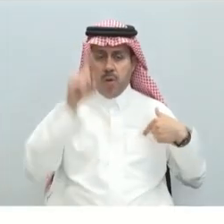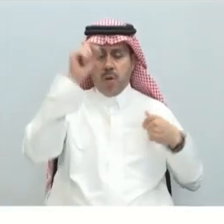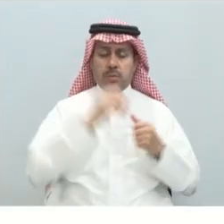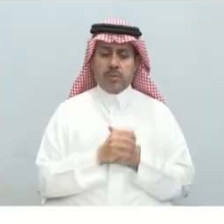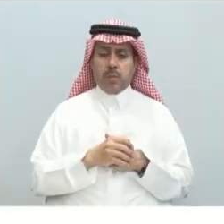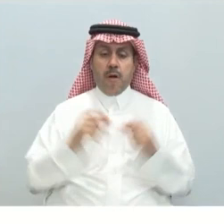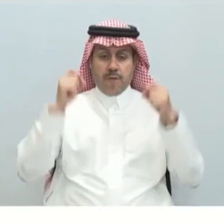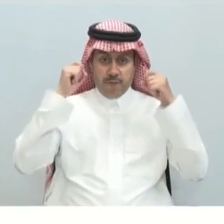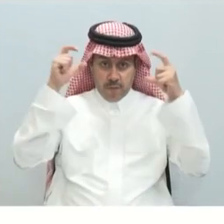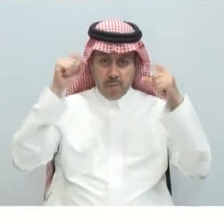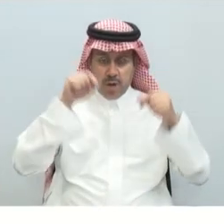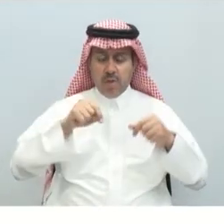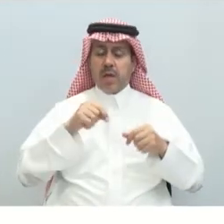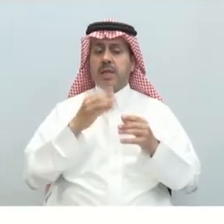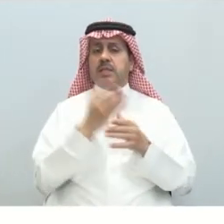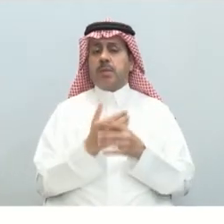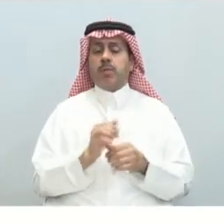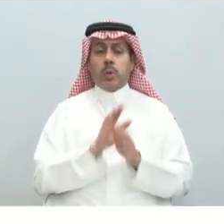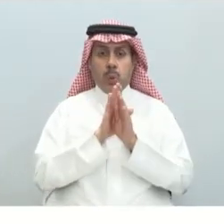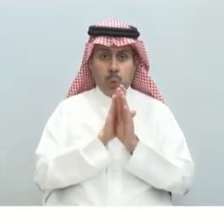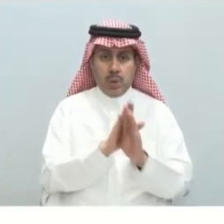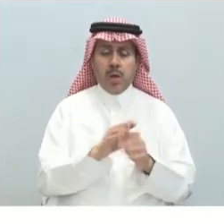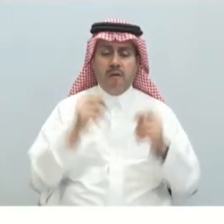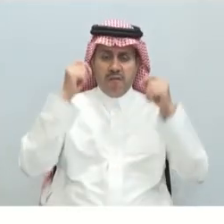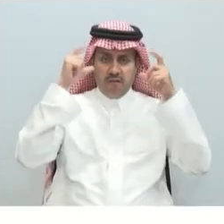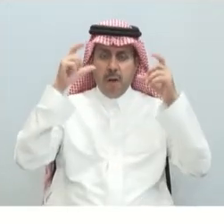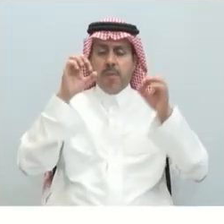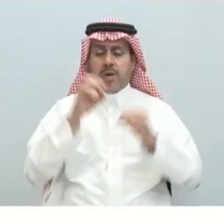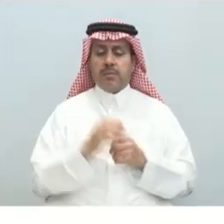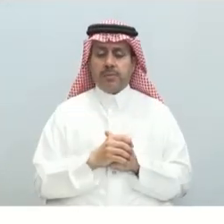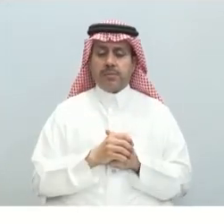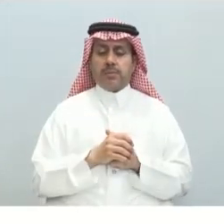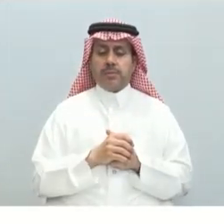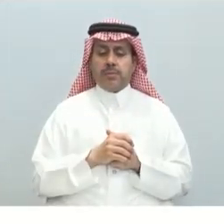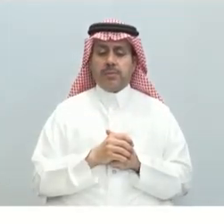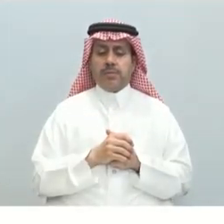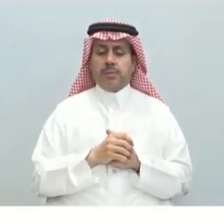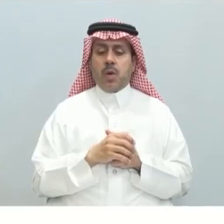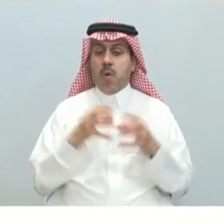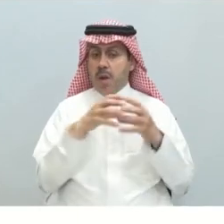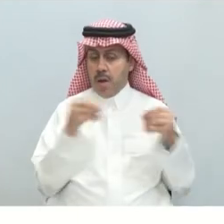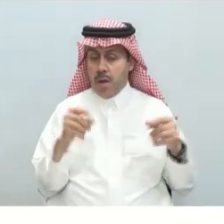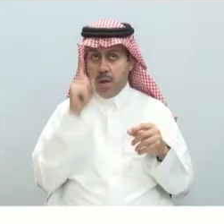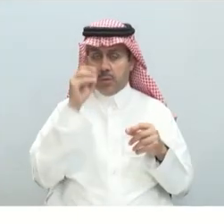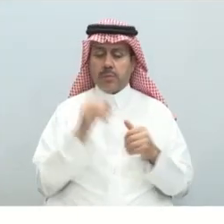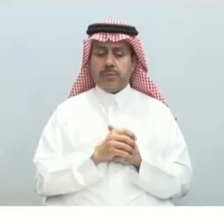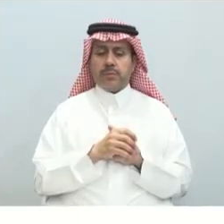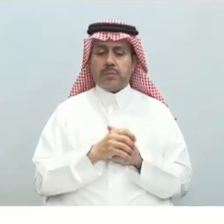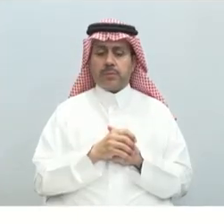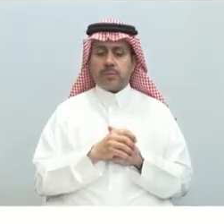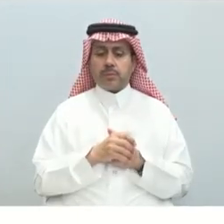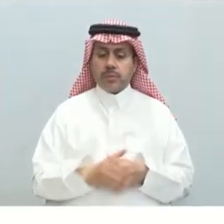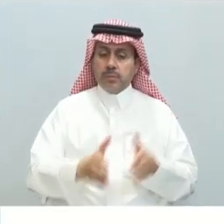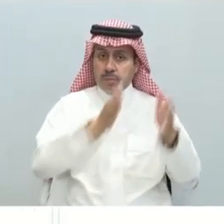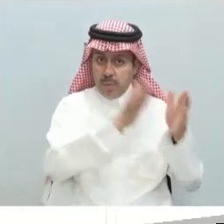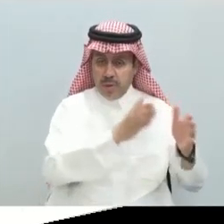فهمك لهذا السبب يعينك باذن الله تعالى على فهم الايه ومراد مراد الله جل وعلا بها بعد هذا